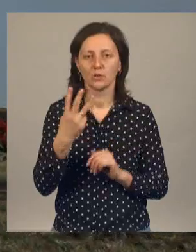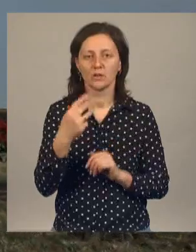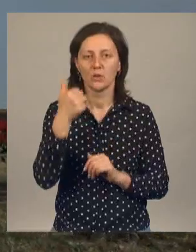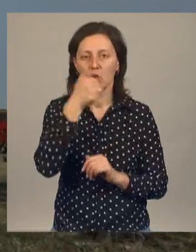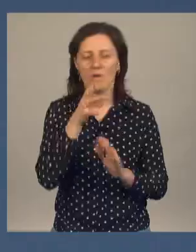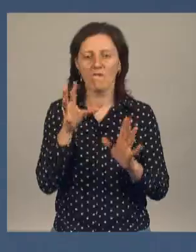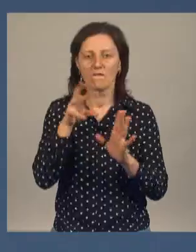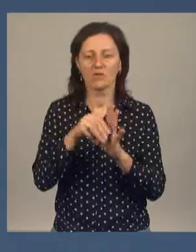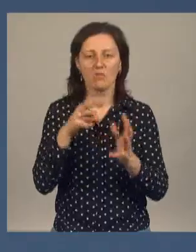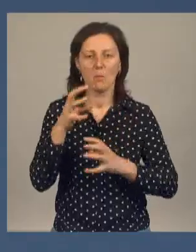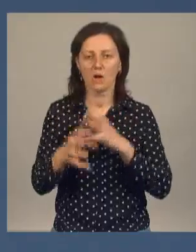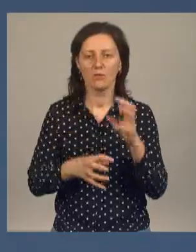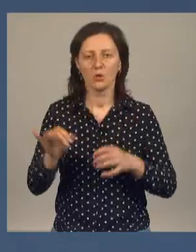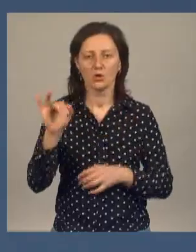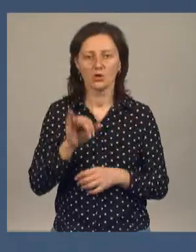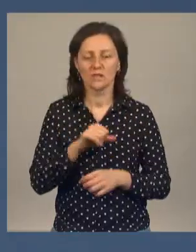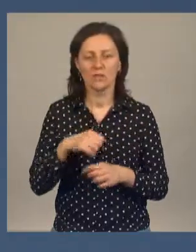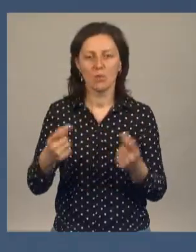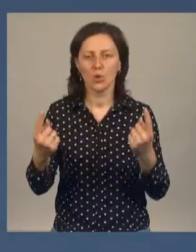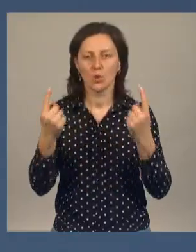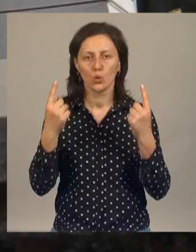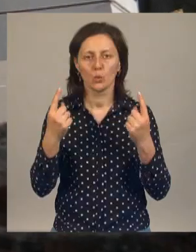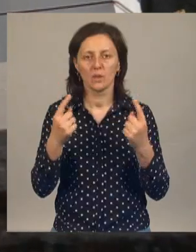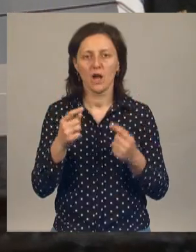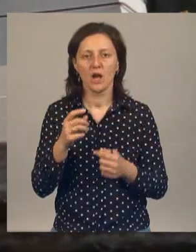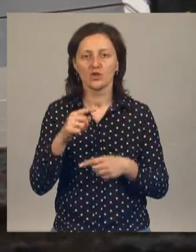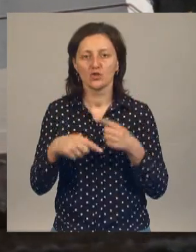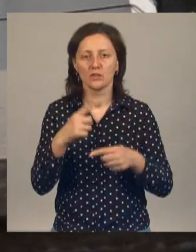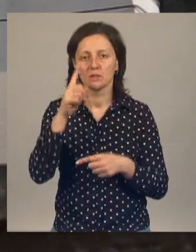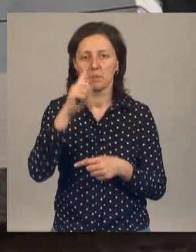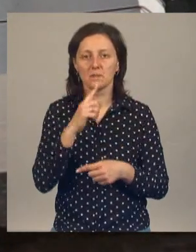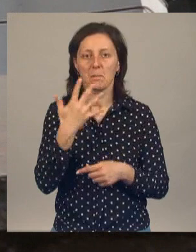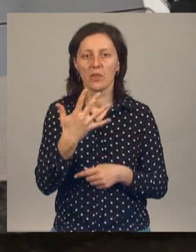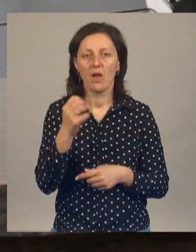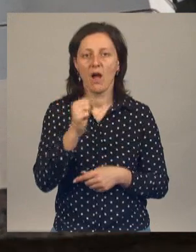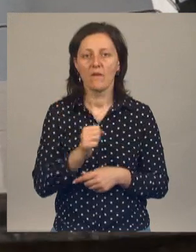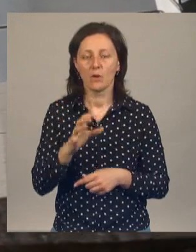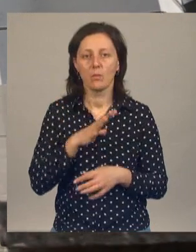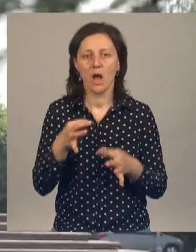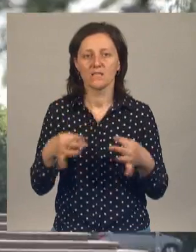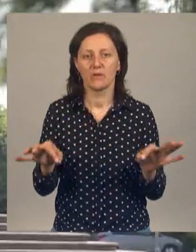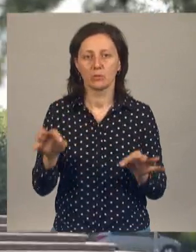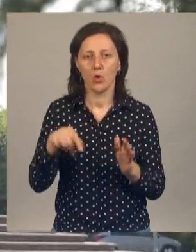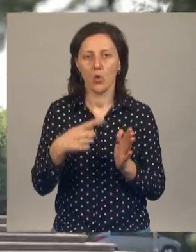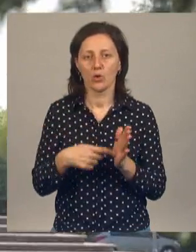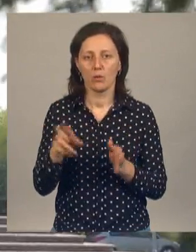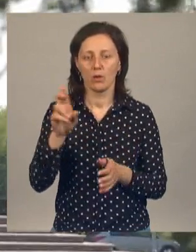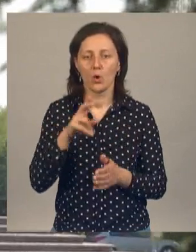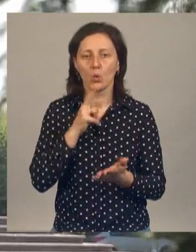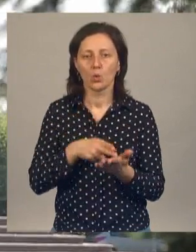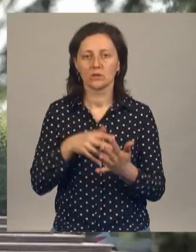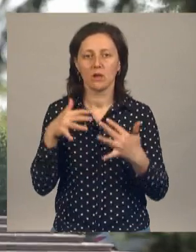вошла в мировую историю как самое масштабное а почти через месяц 5 августа был освобожден billboard курская битва